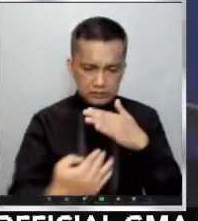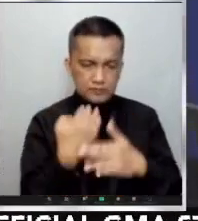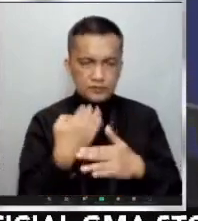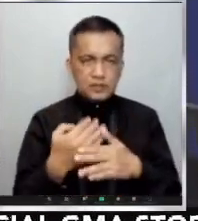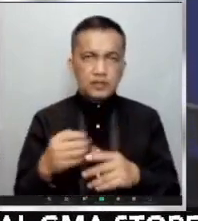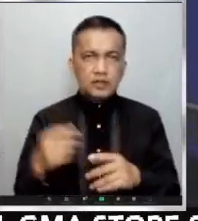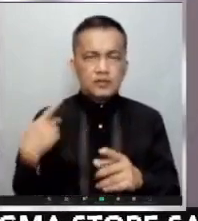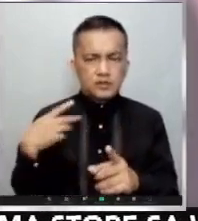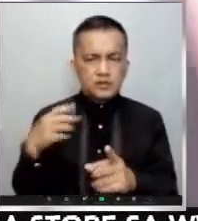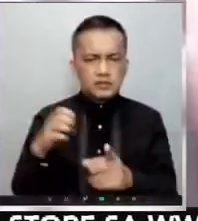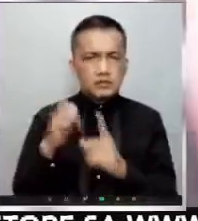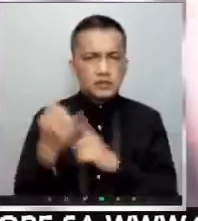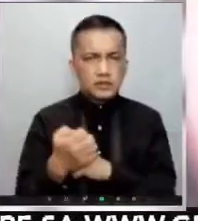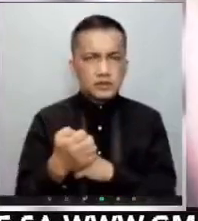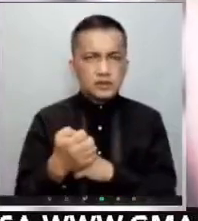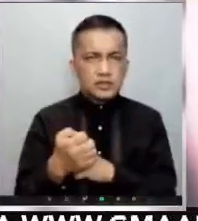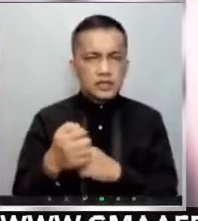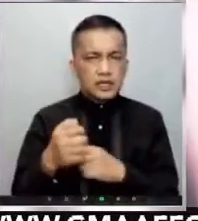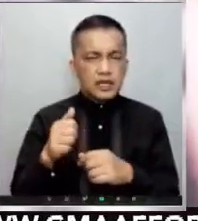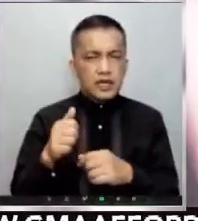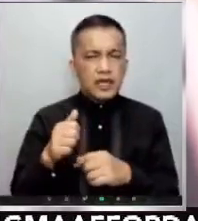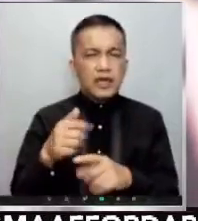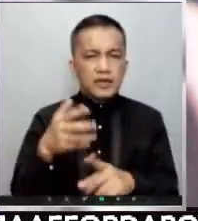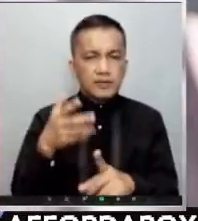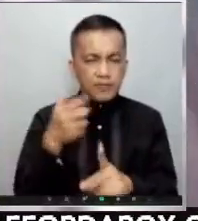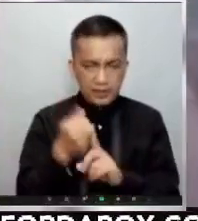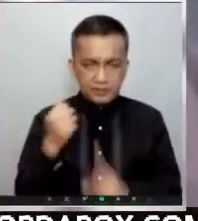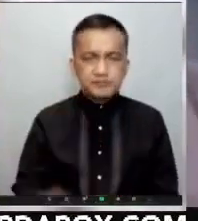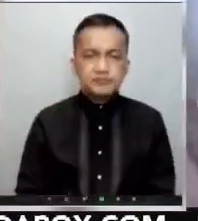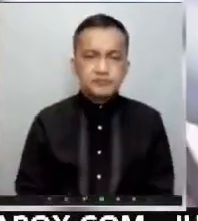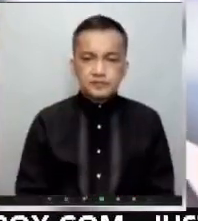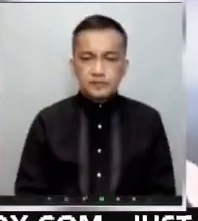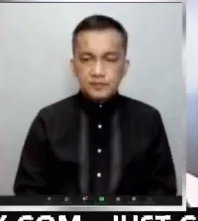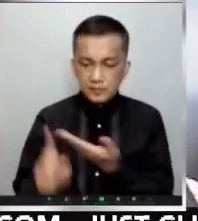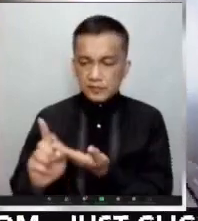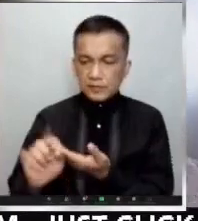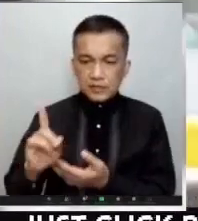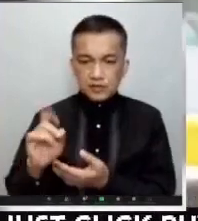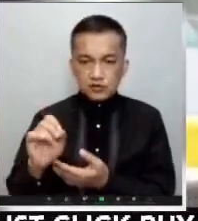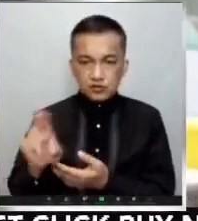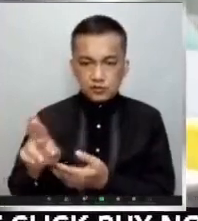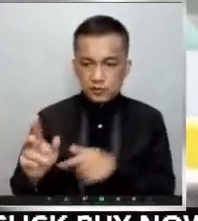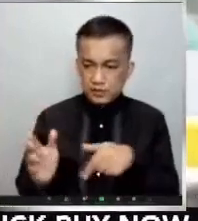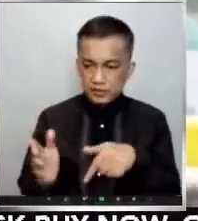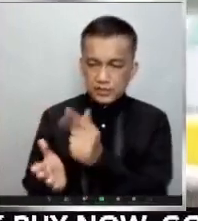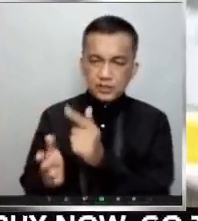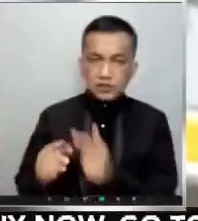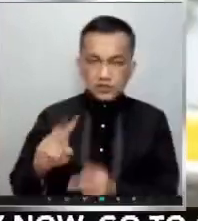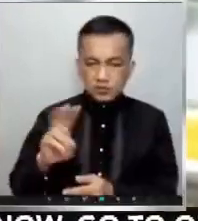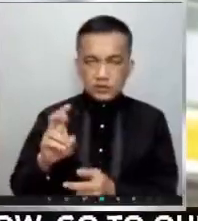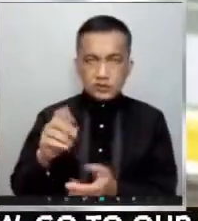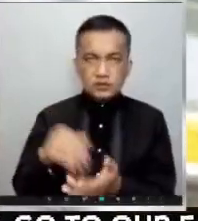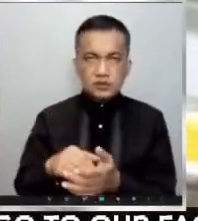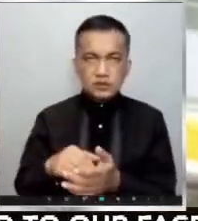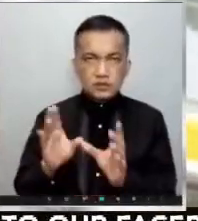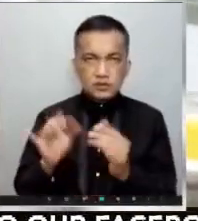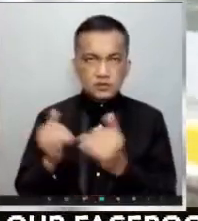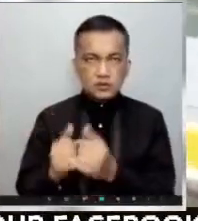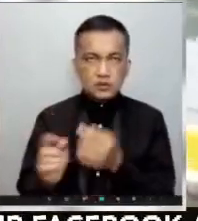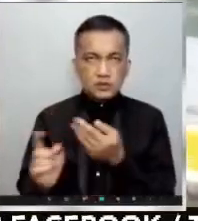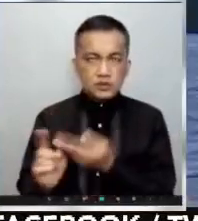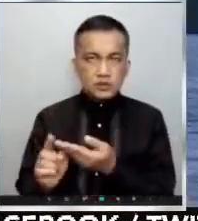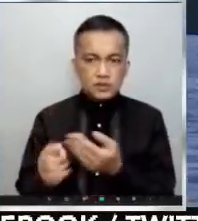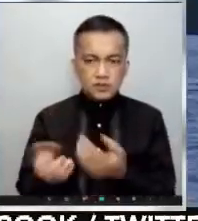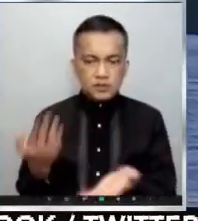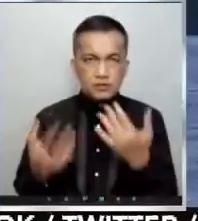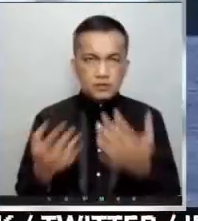parabang effect. Si Mang Ado naman binayaran daw ng 200,000 piso ng isang kumpanya para baklasin ang kanyang